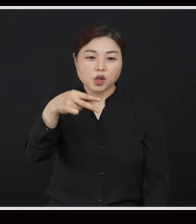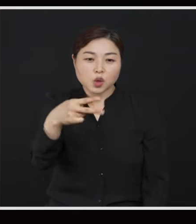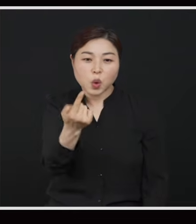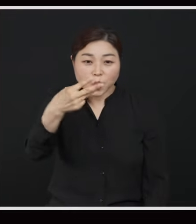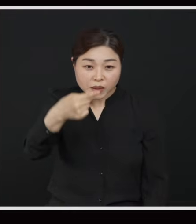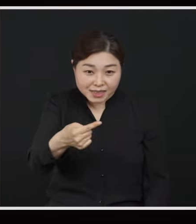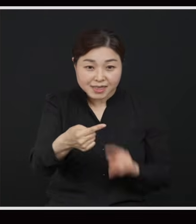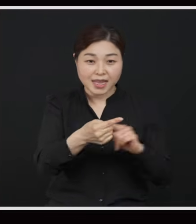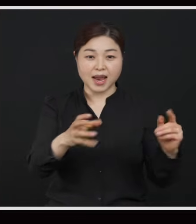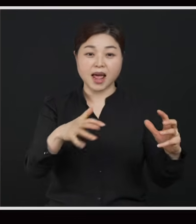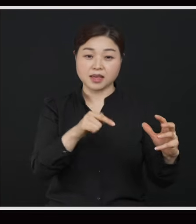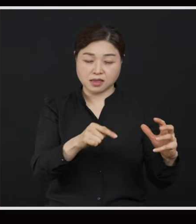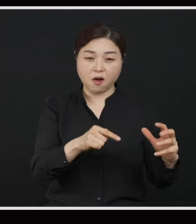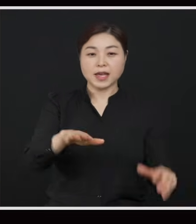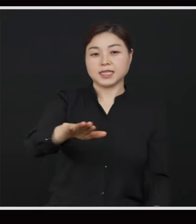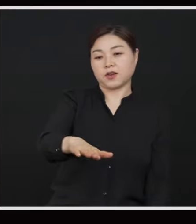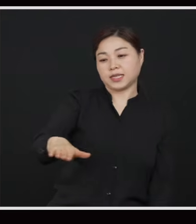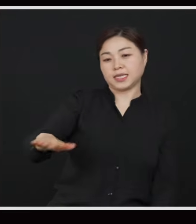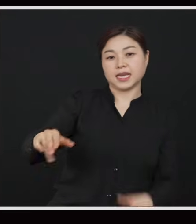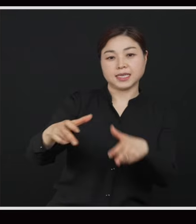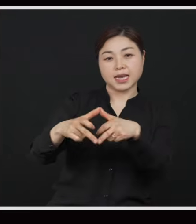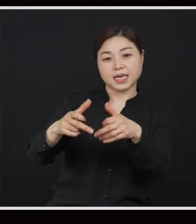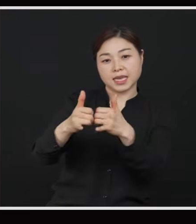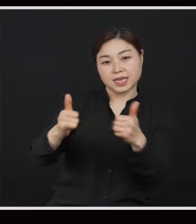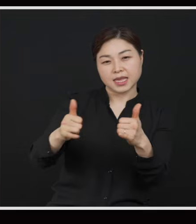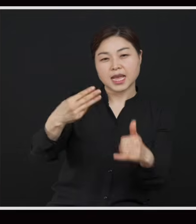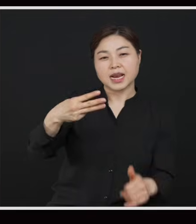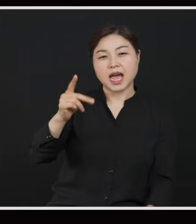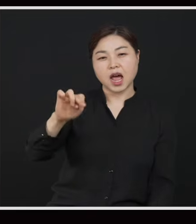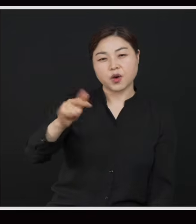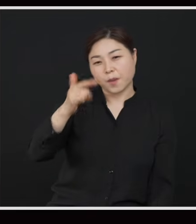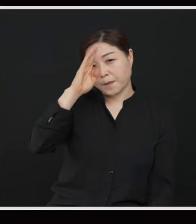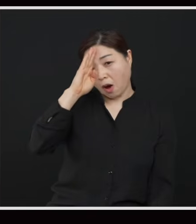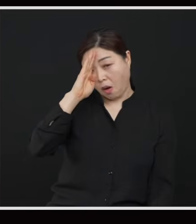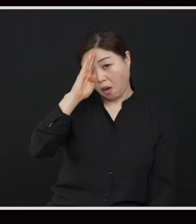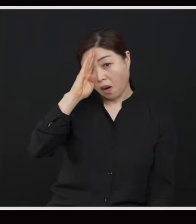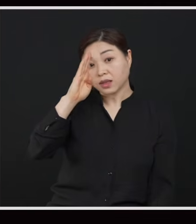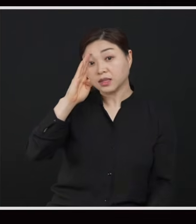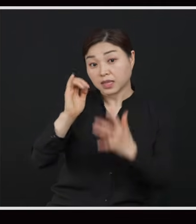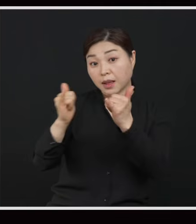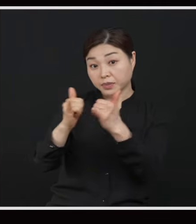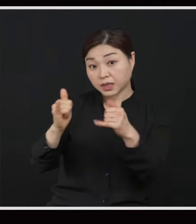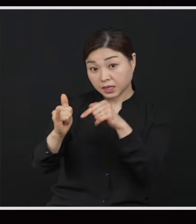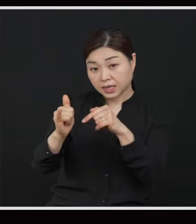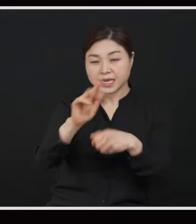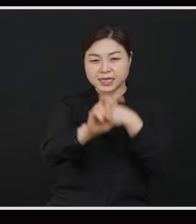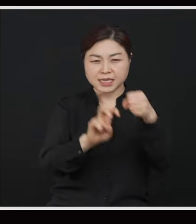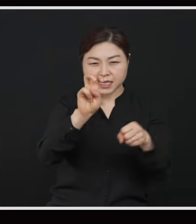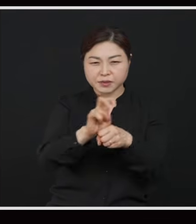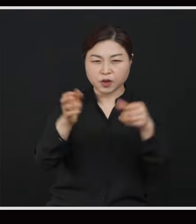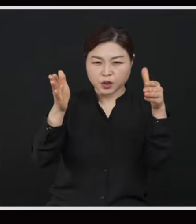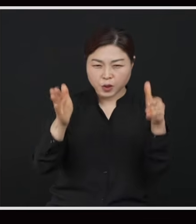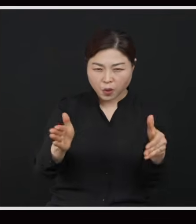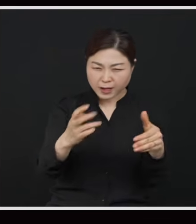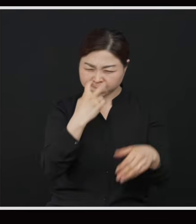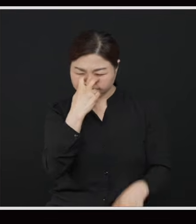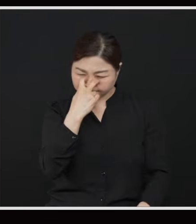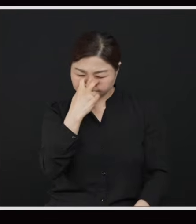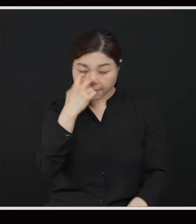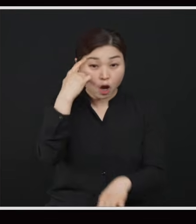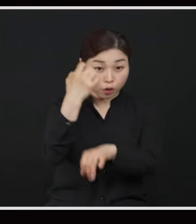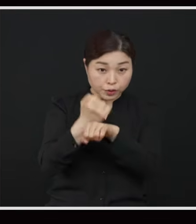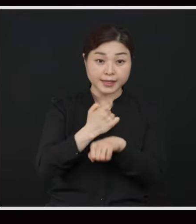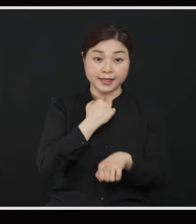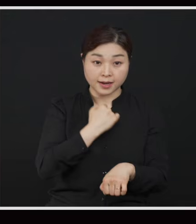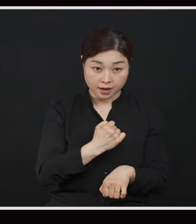그 저신장 장애인 라론 증후군이라는 질병을 앓고 있는 사람들을 20년 동안 추적을 한 연구인데